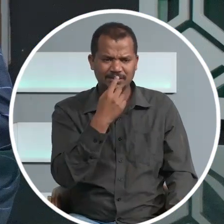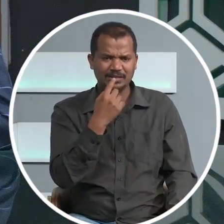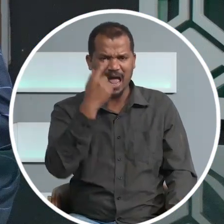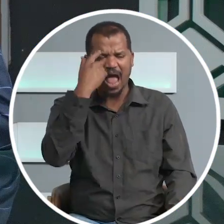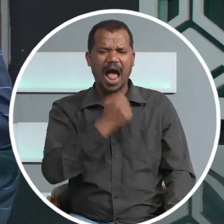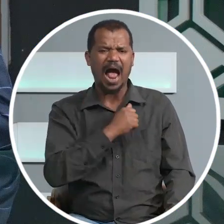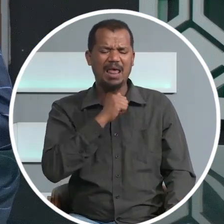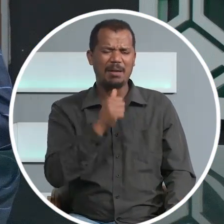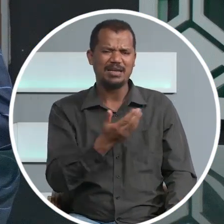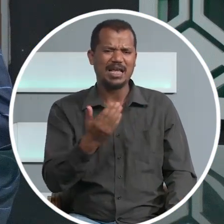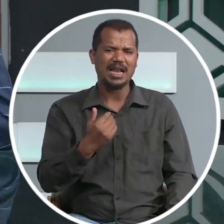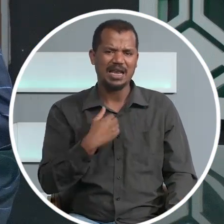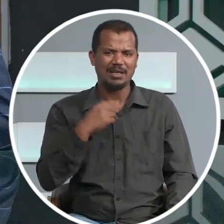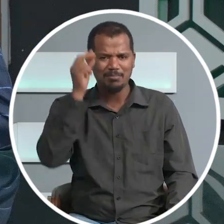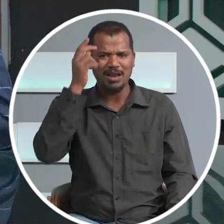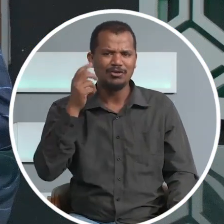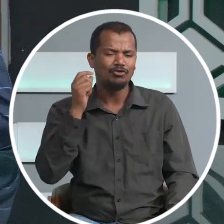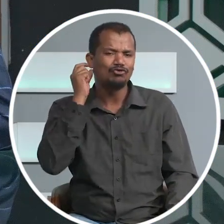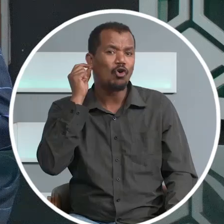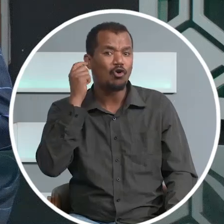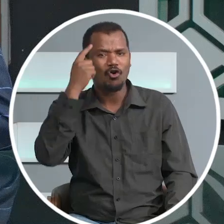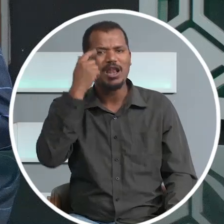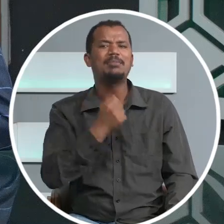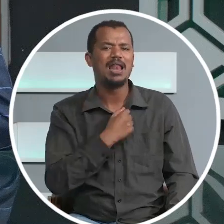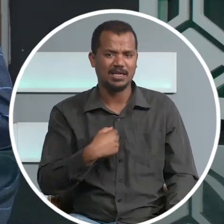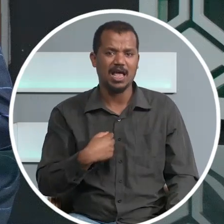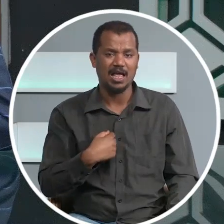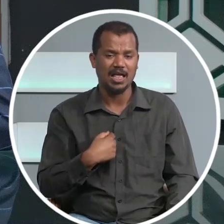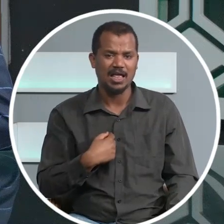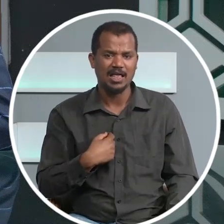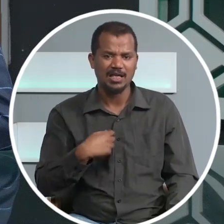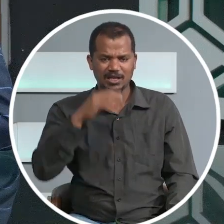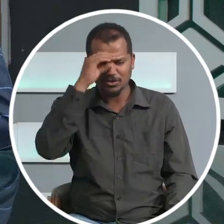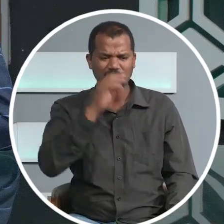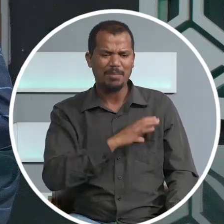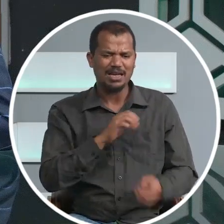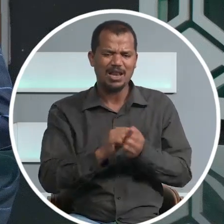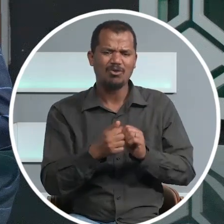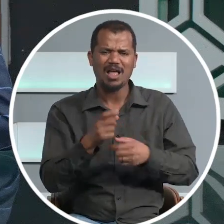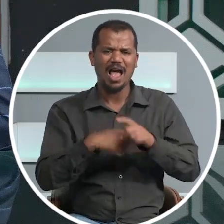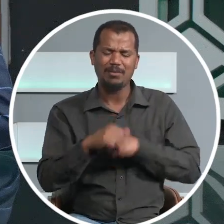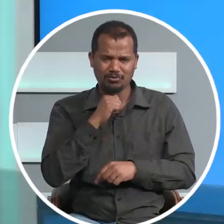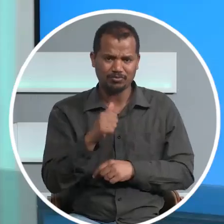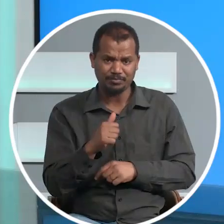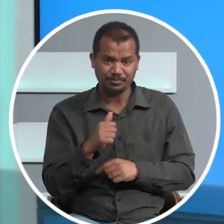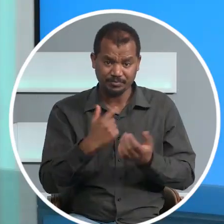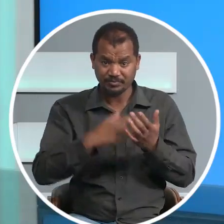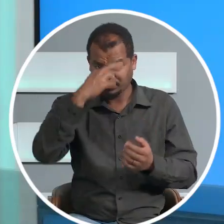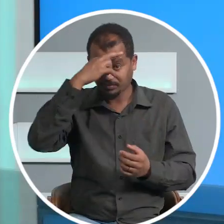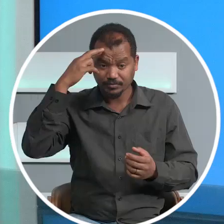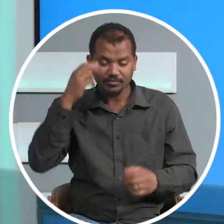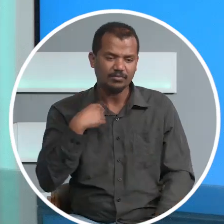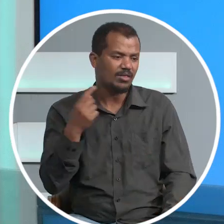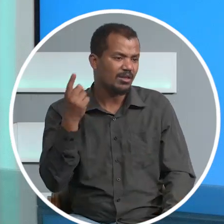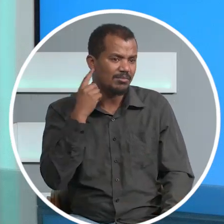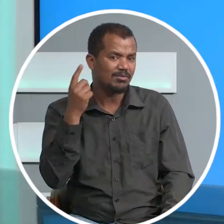አይናችንን ያለማመን ነገር አለ እንደ ካልቸርም እንደው የጆሮአችንን እናምናለን ይያስባለው ነው አንዳንድ ጊዜና ሰዎች የባህሪ ለውጥ አያመጡም እና በዚህ